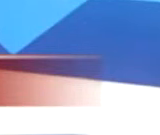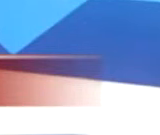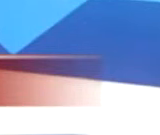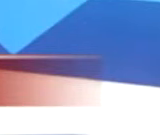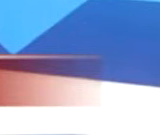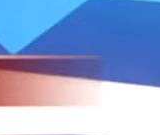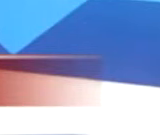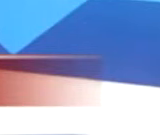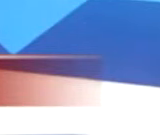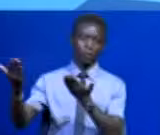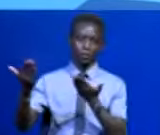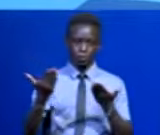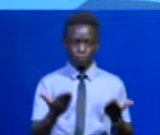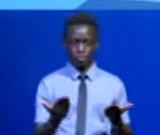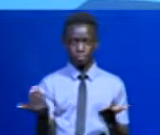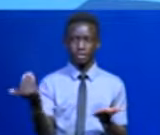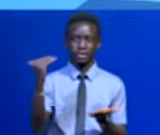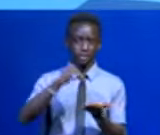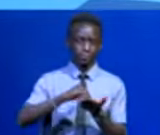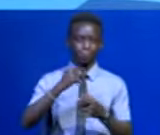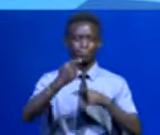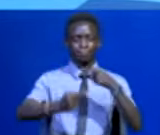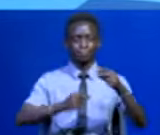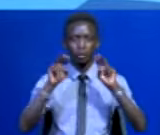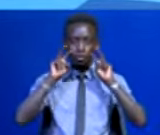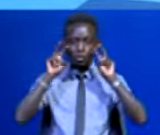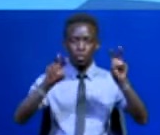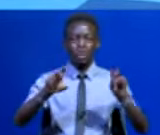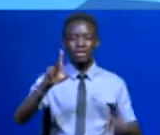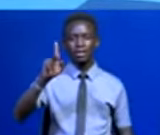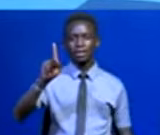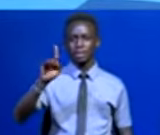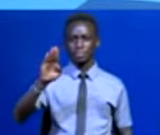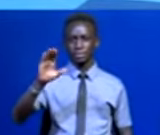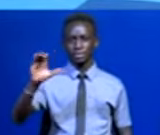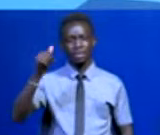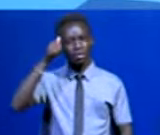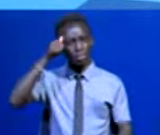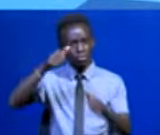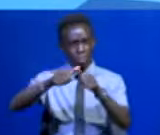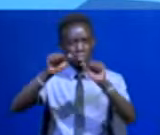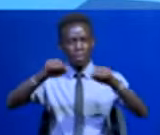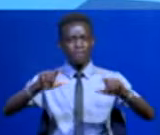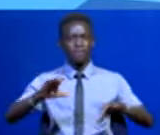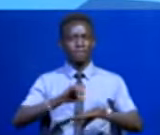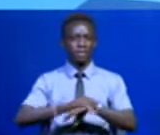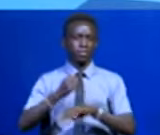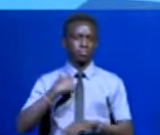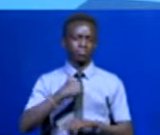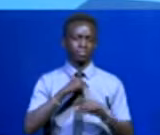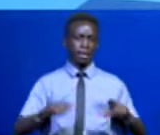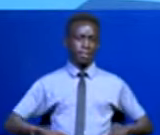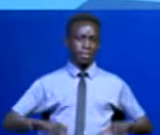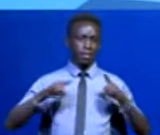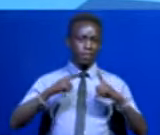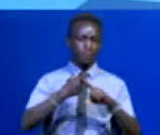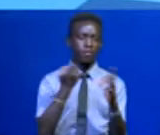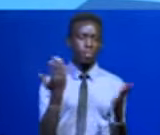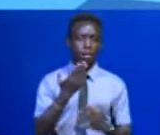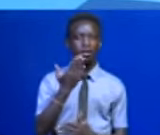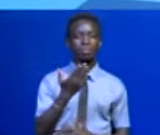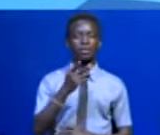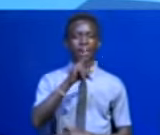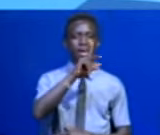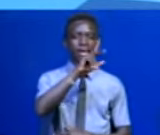Naam, karibu tena mtazamaji, unaendelea kutazama Darubini ya Channel 1. Kumbuka vile vile unaweza kutupata mbashara kwenye tovuti yetu